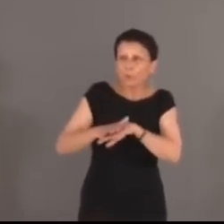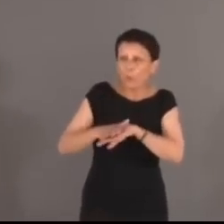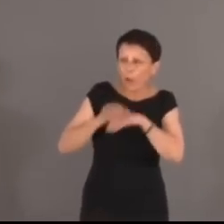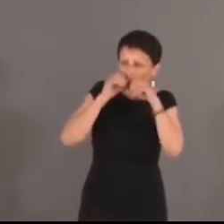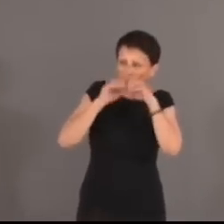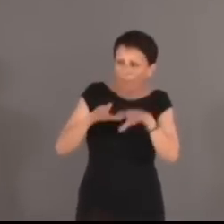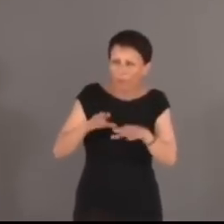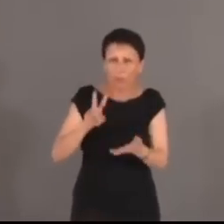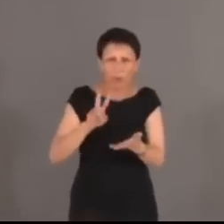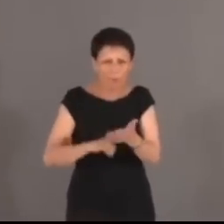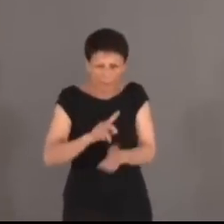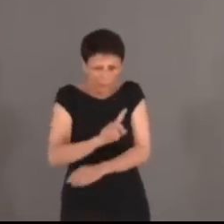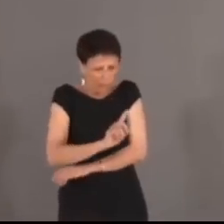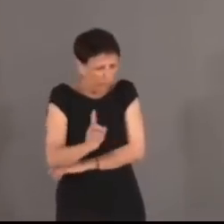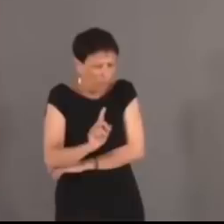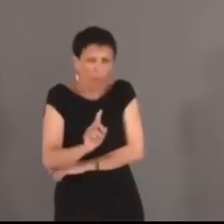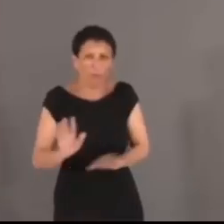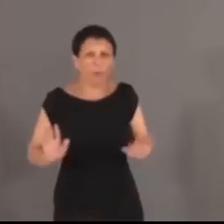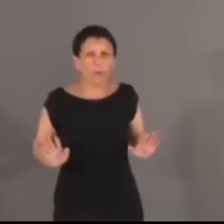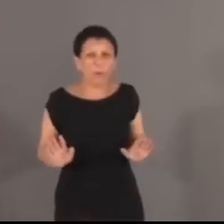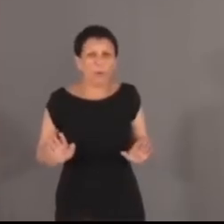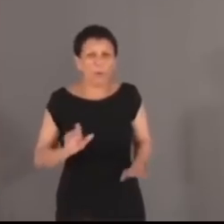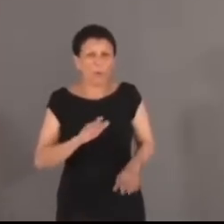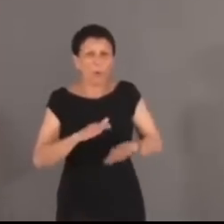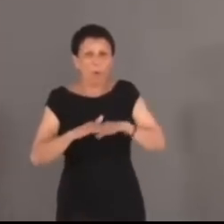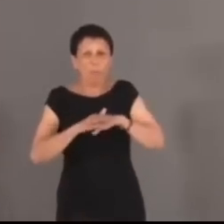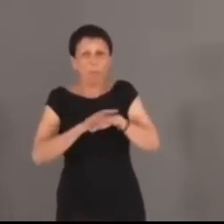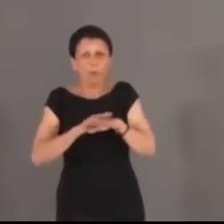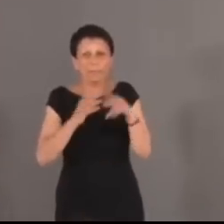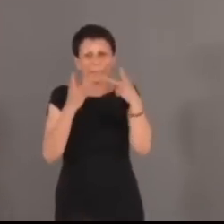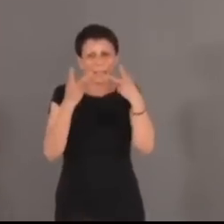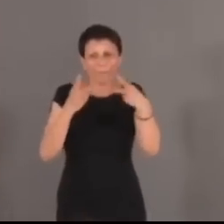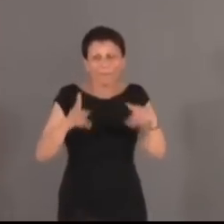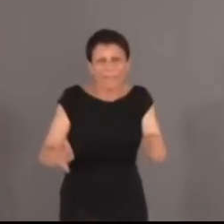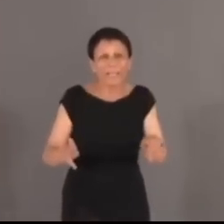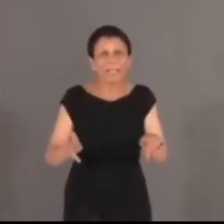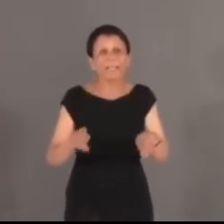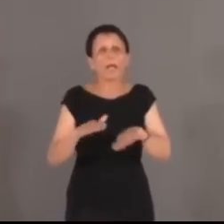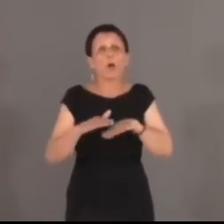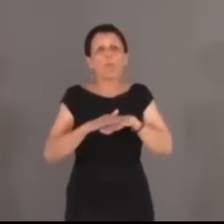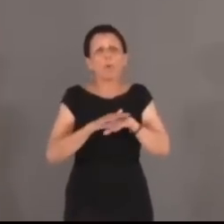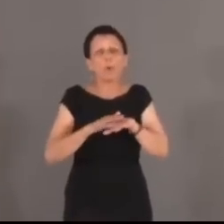Cet abandon, il n'est pas réel. La politique de la ville,